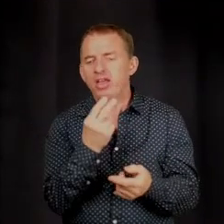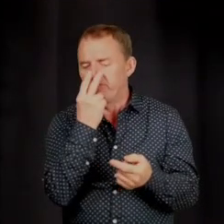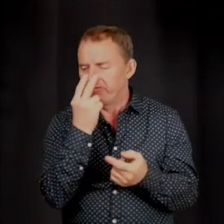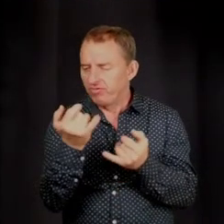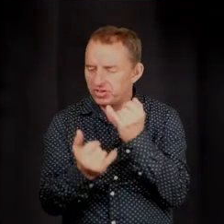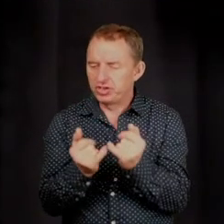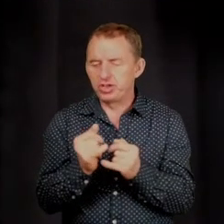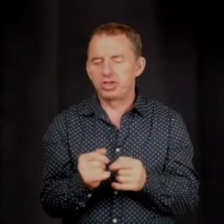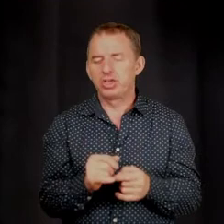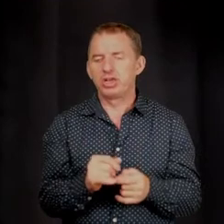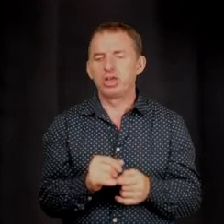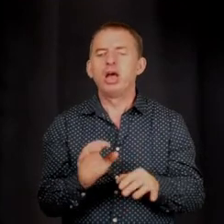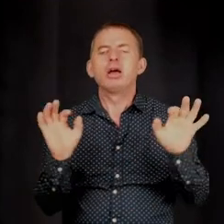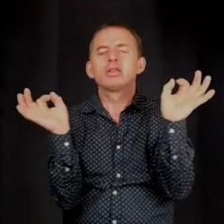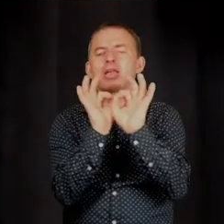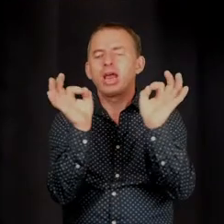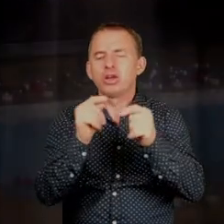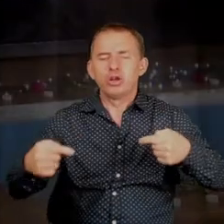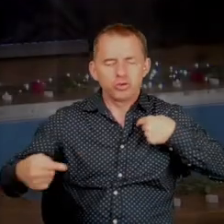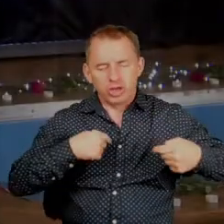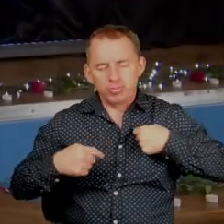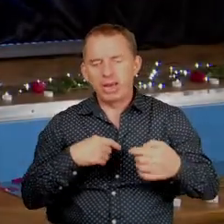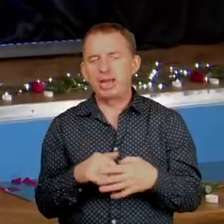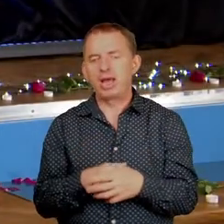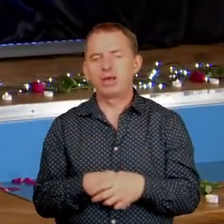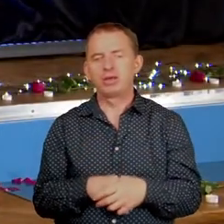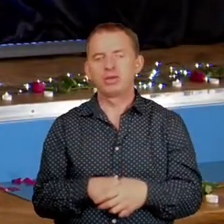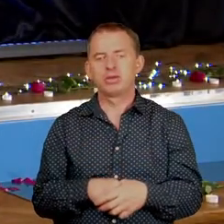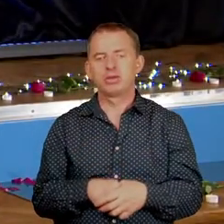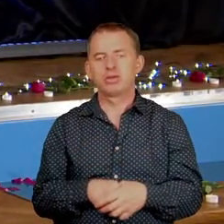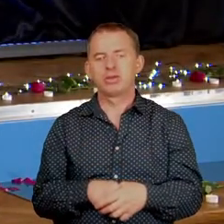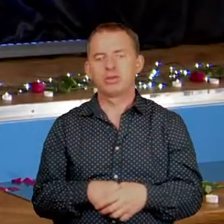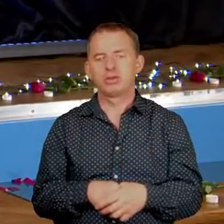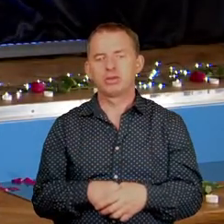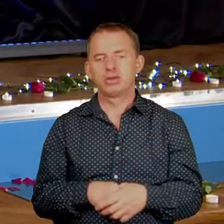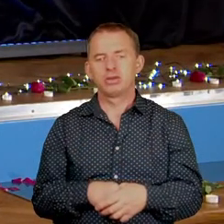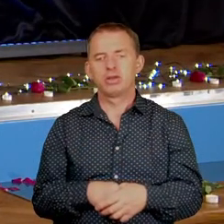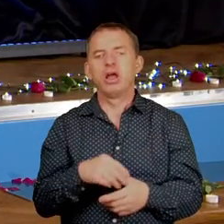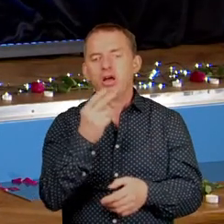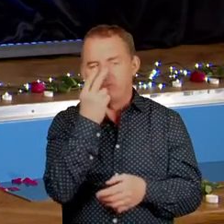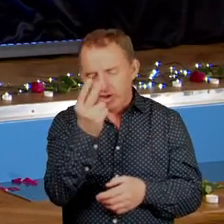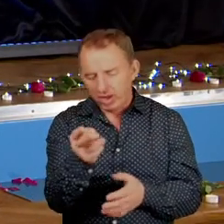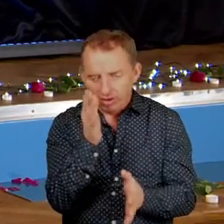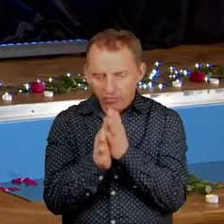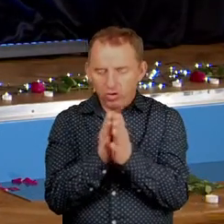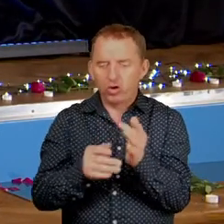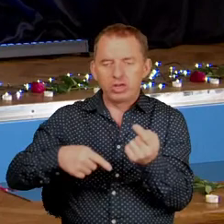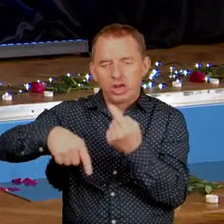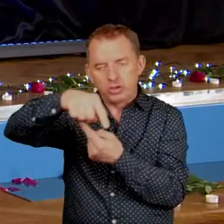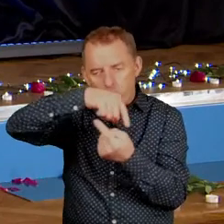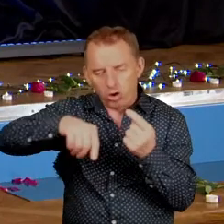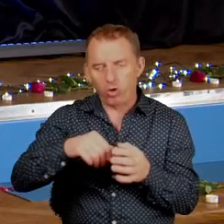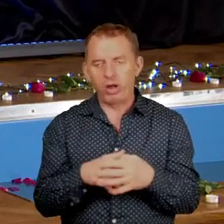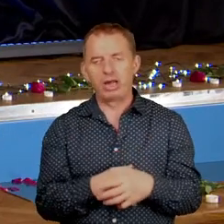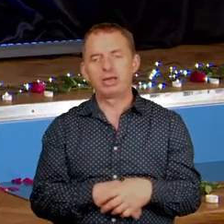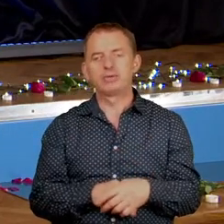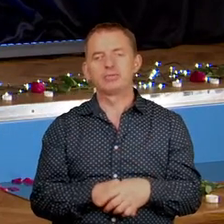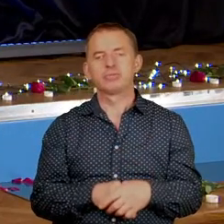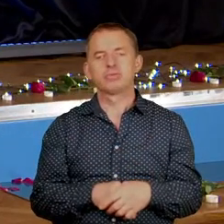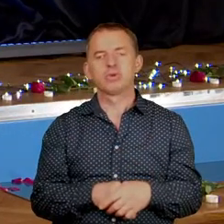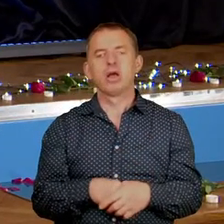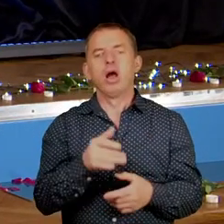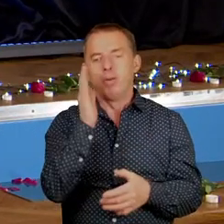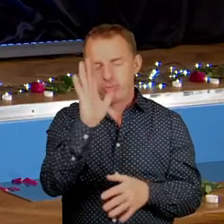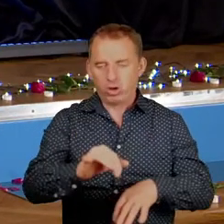widzisz straszliwe cierpienie you see koło ciebie. War all around you. Widzisz wojnę dookoła. But be strong.